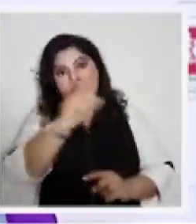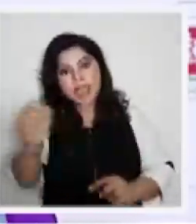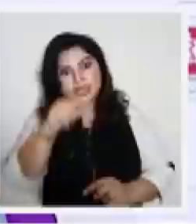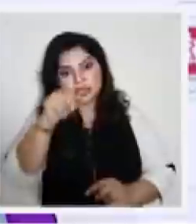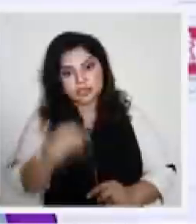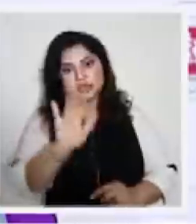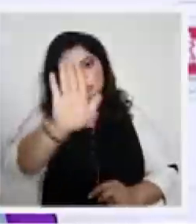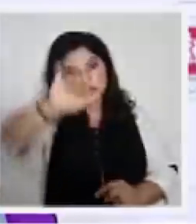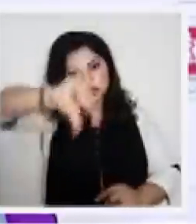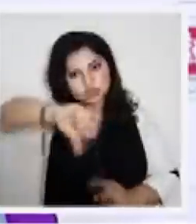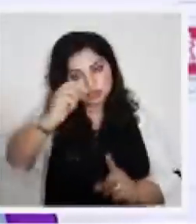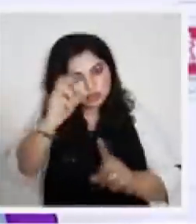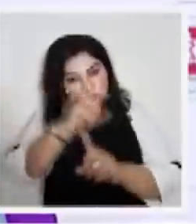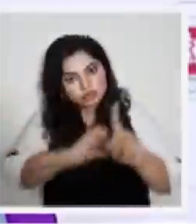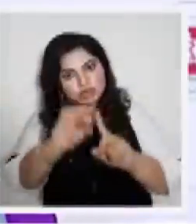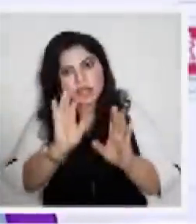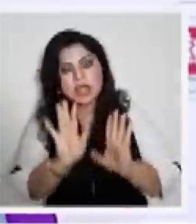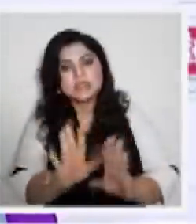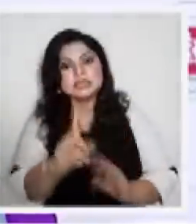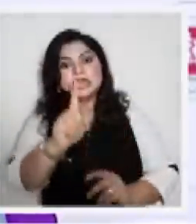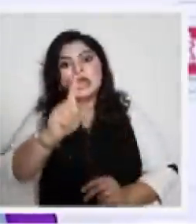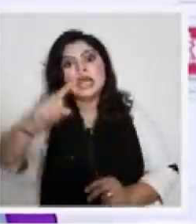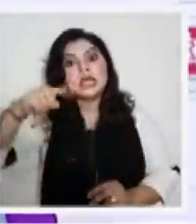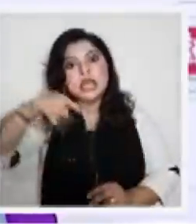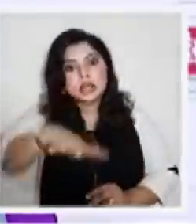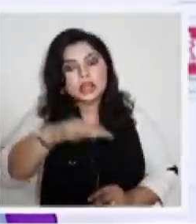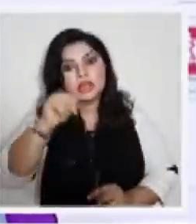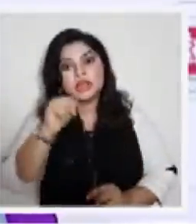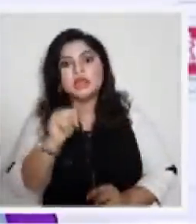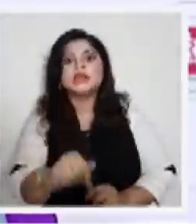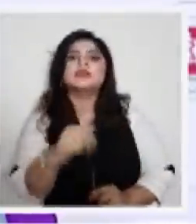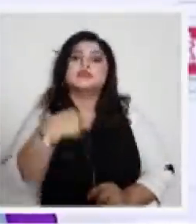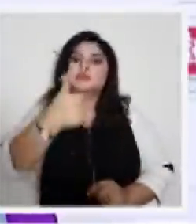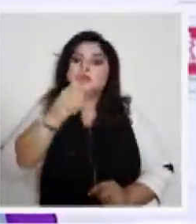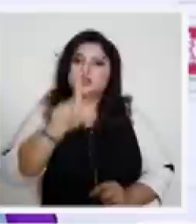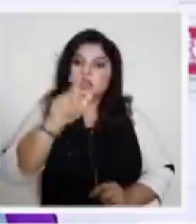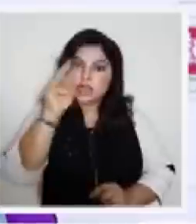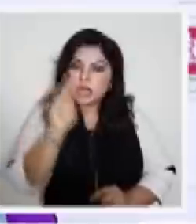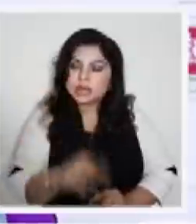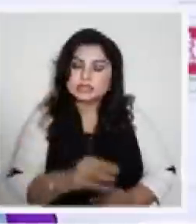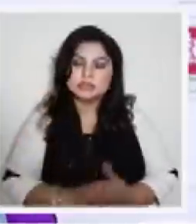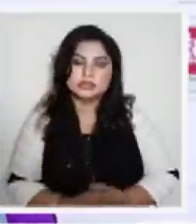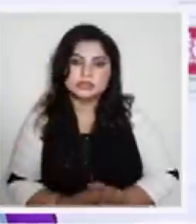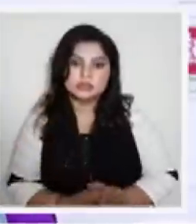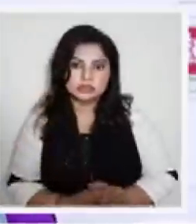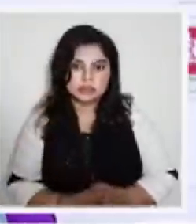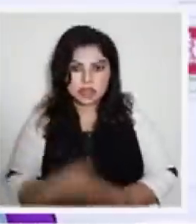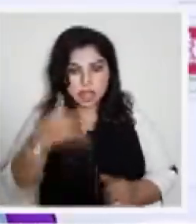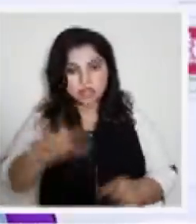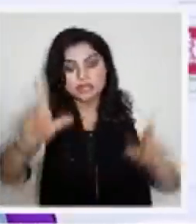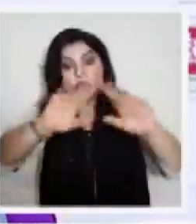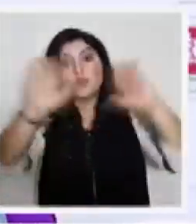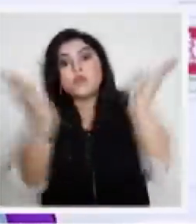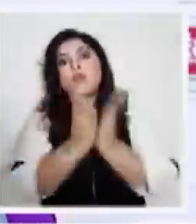বন্দরে 437 জন এবং 2টি সমুদ্র বন্দরে 159 জন। এ পর্যন্ত স্ক্রিনিং হয়েছে